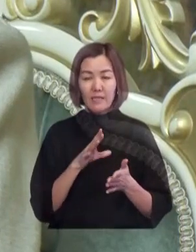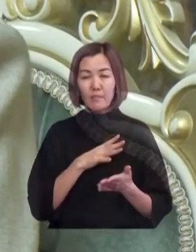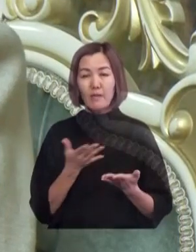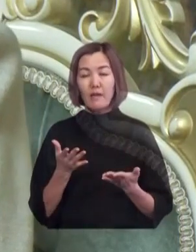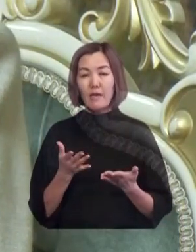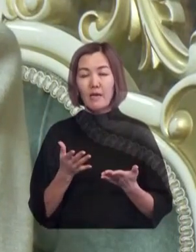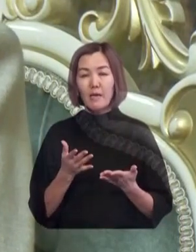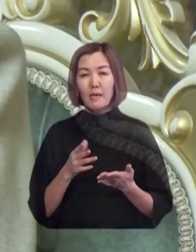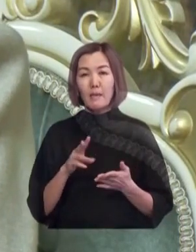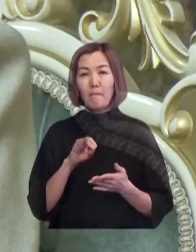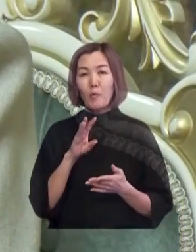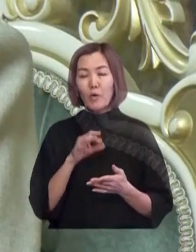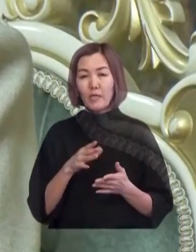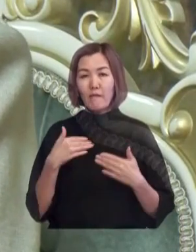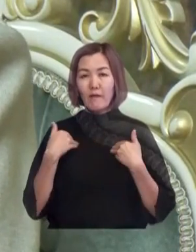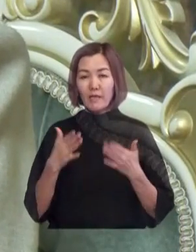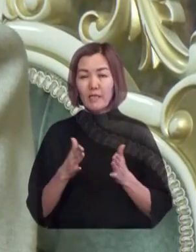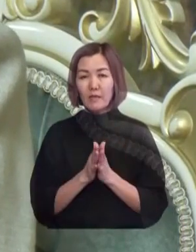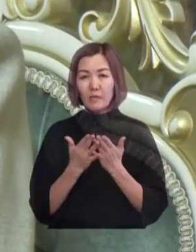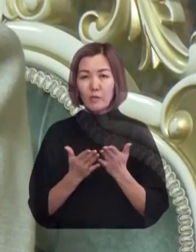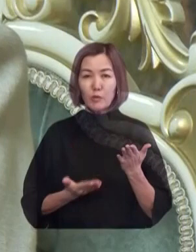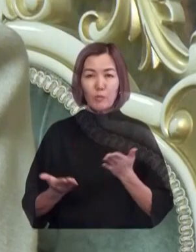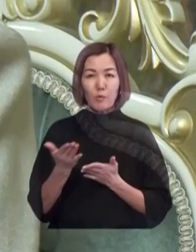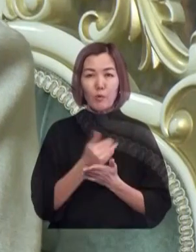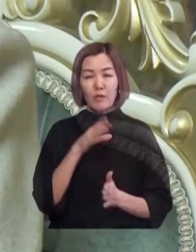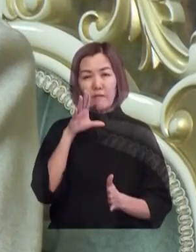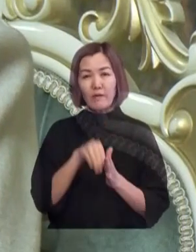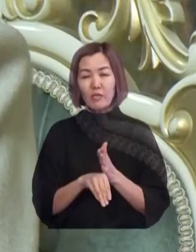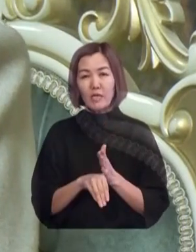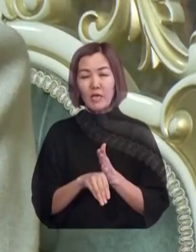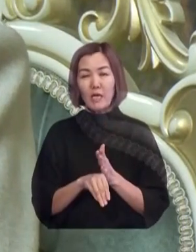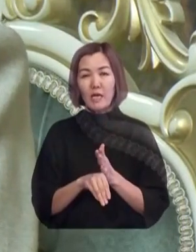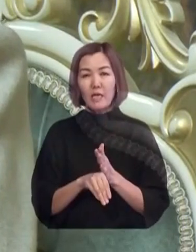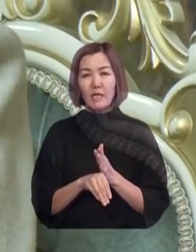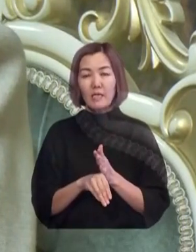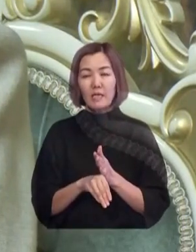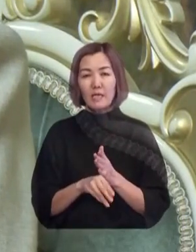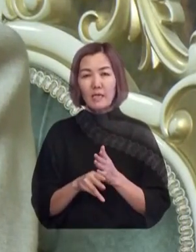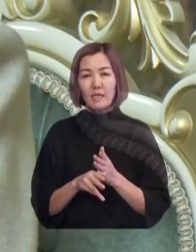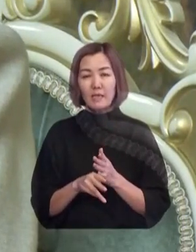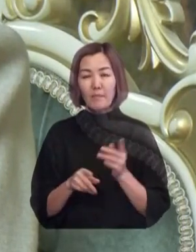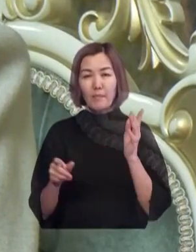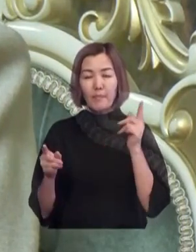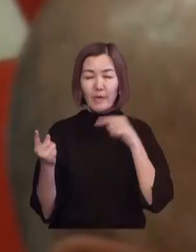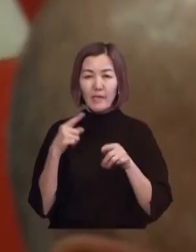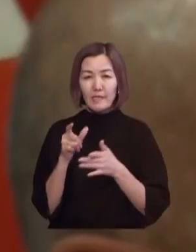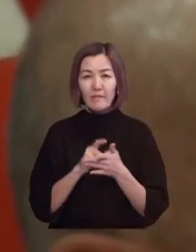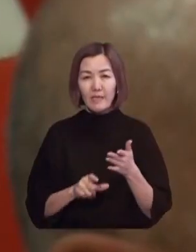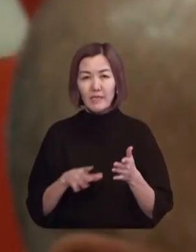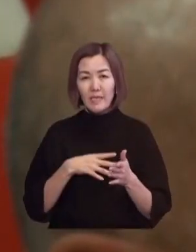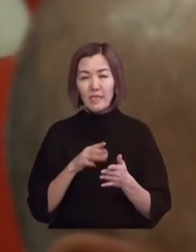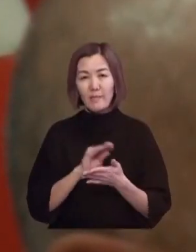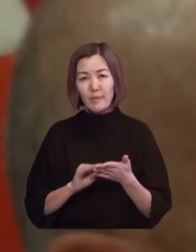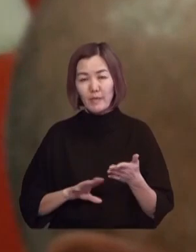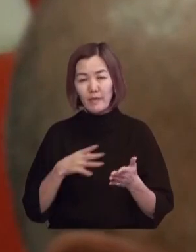Мукагали Макатаева. Также мы выпустили энциклопедический сборник, куда вошли его самые глубокие и довольно проникновенные произведения. На этом